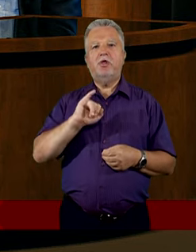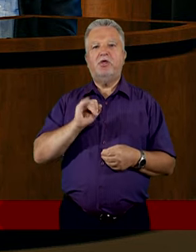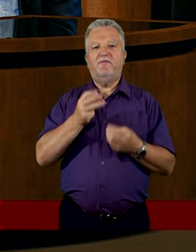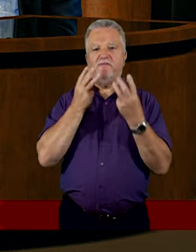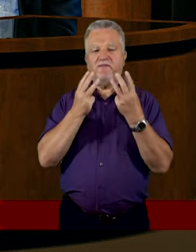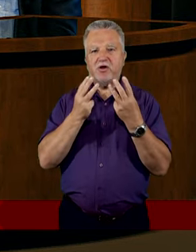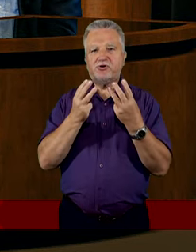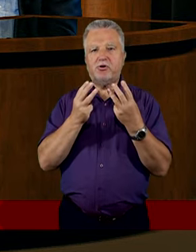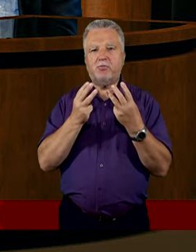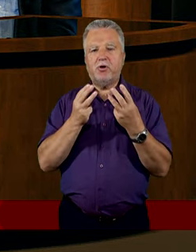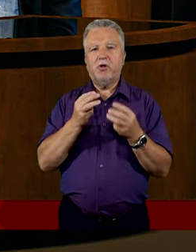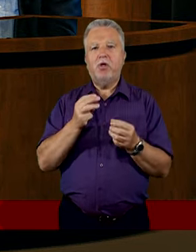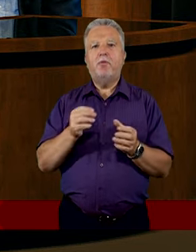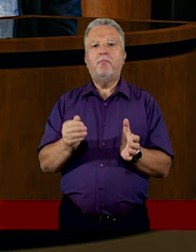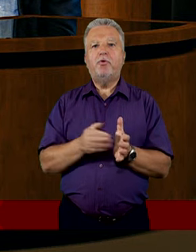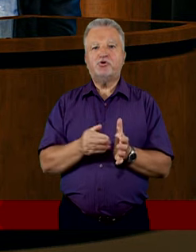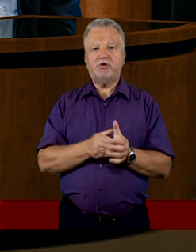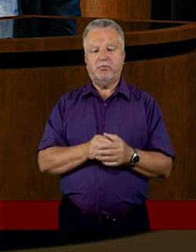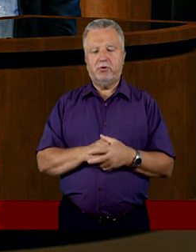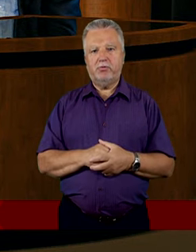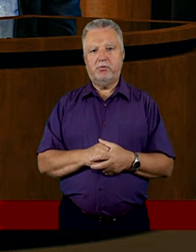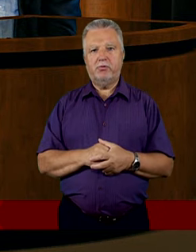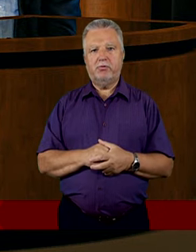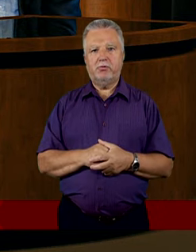ze wszystkich naszych potrzeb.